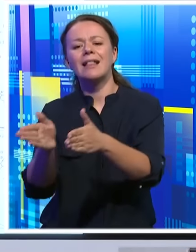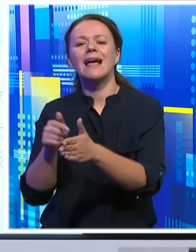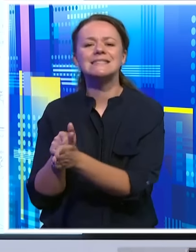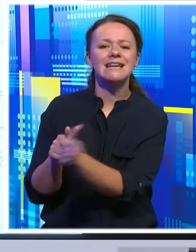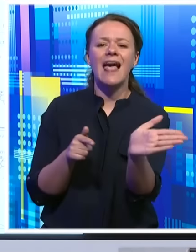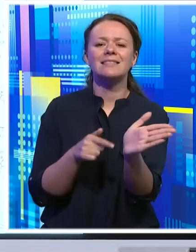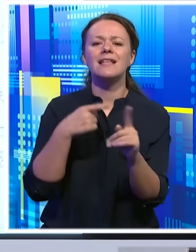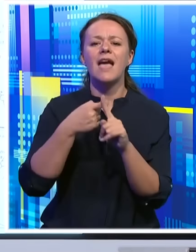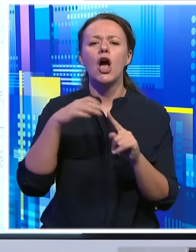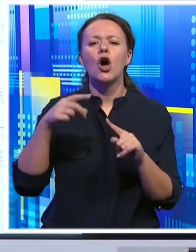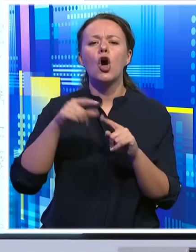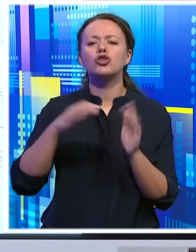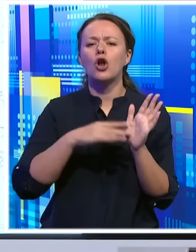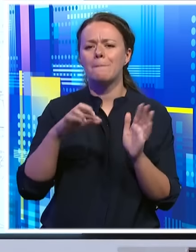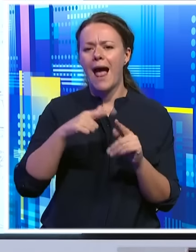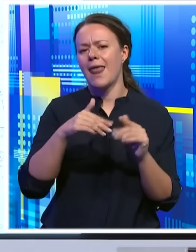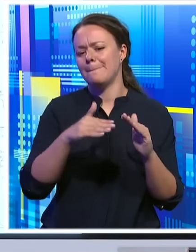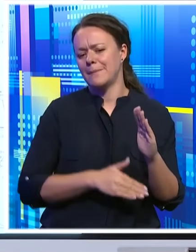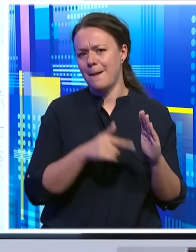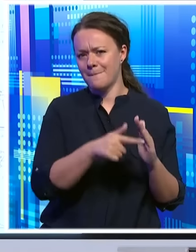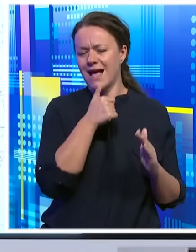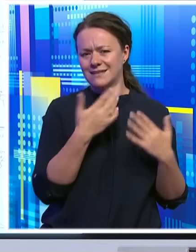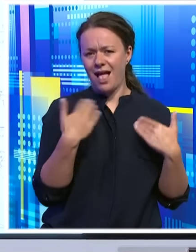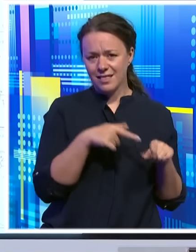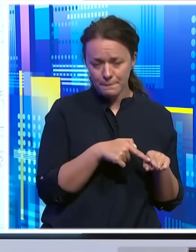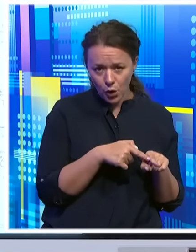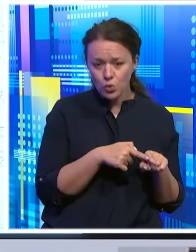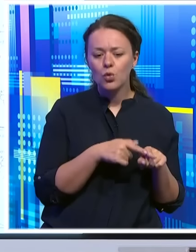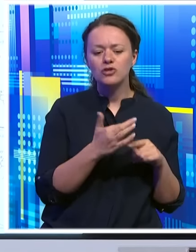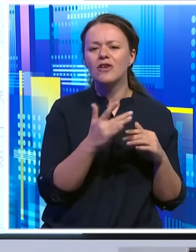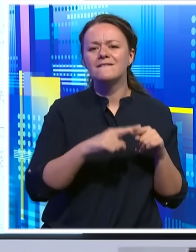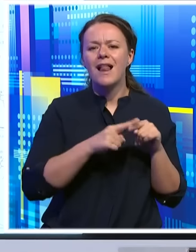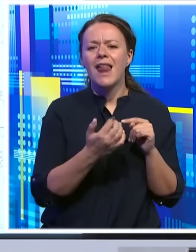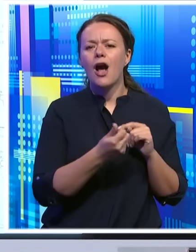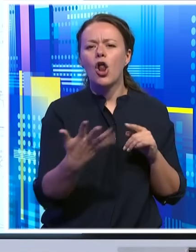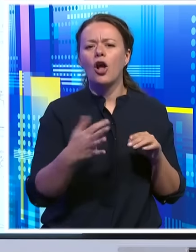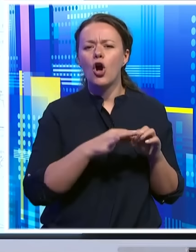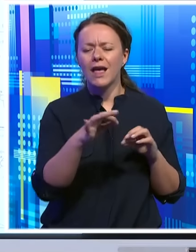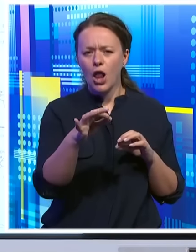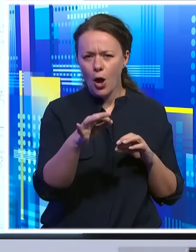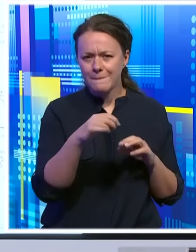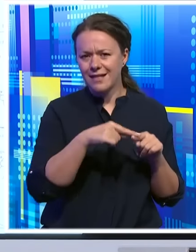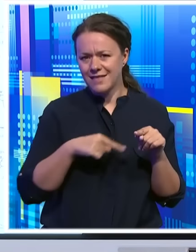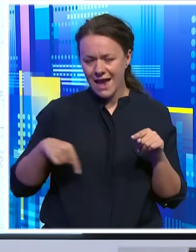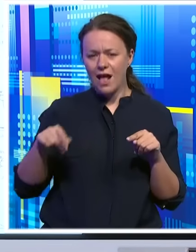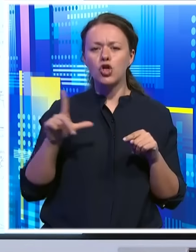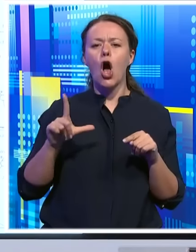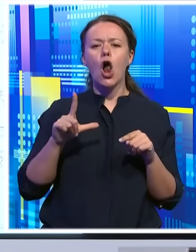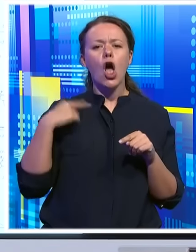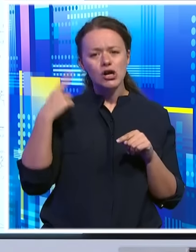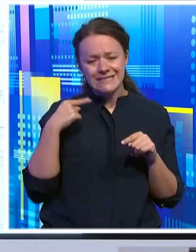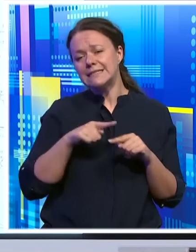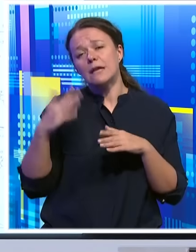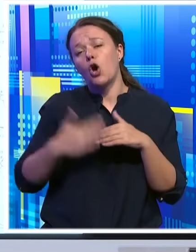i na jug ka Zlatiboru dalje, dakle tih nekoliko kilometara do Loznice, rekao sam vam, do kraja godine,